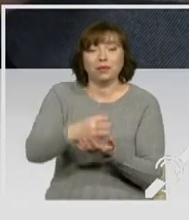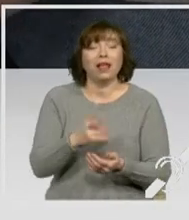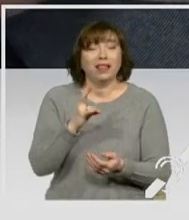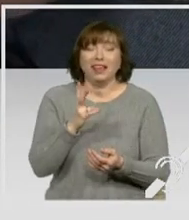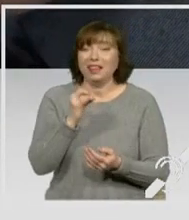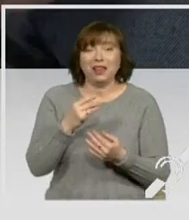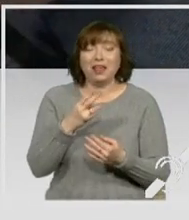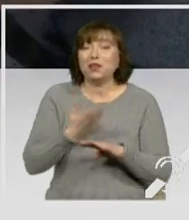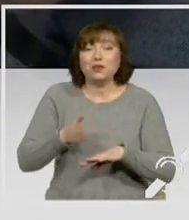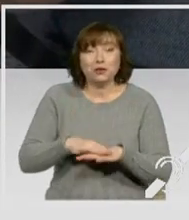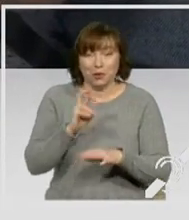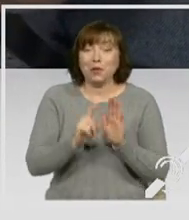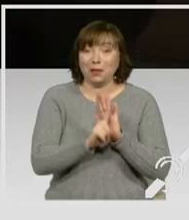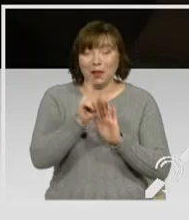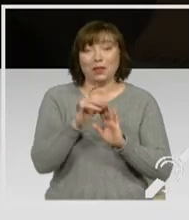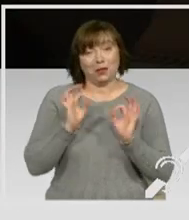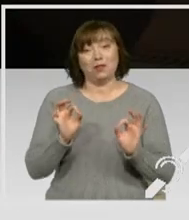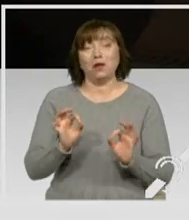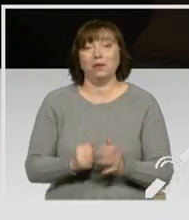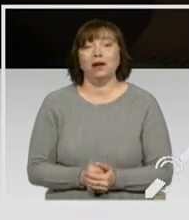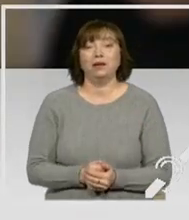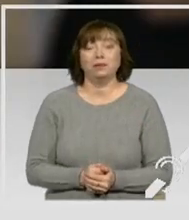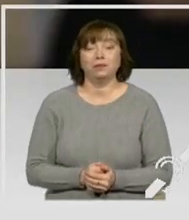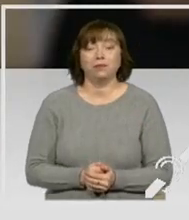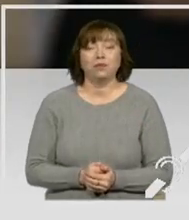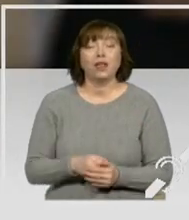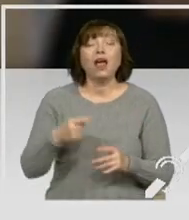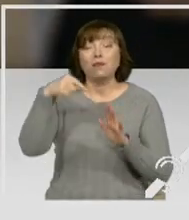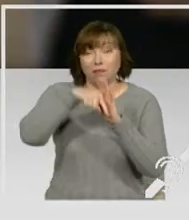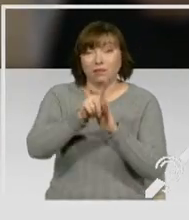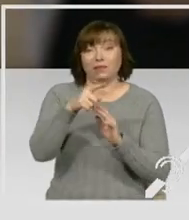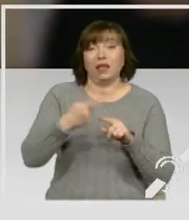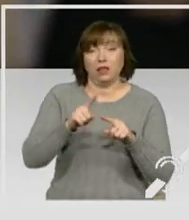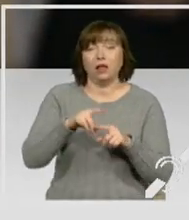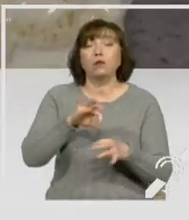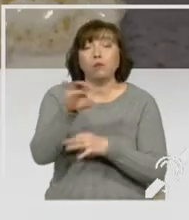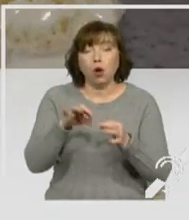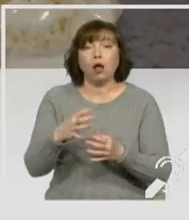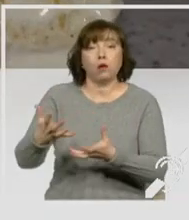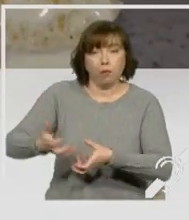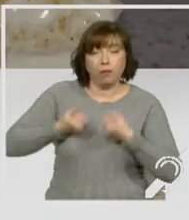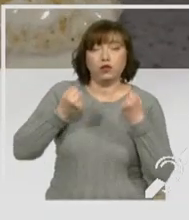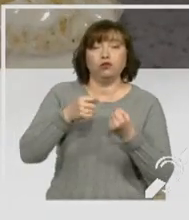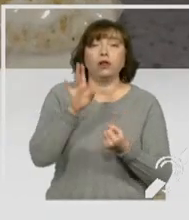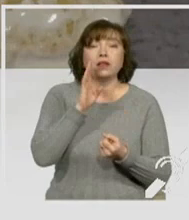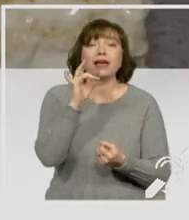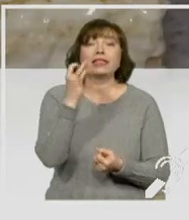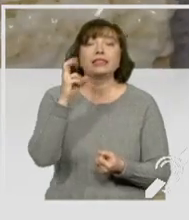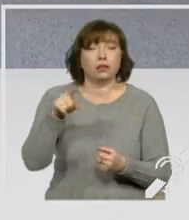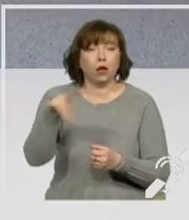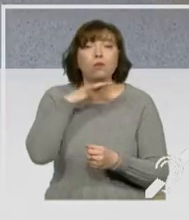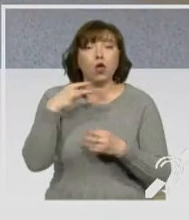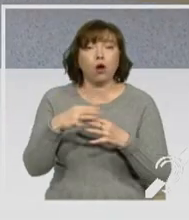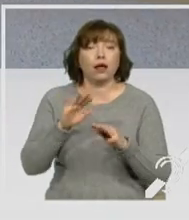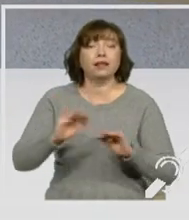dar pentru început e normal. Colegii ura. În cadrul proiectului a găsit sprijin și Cristina, provine dintr-o familie